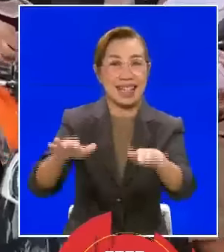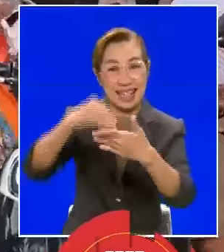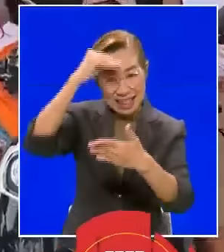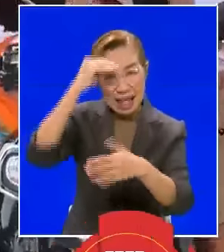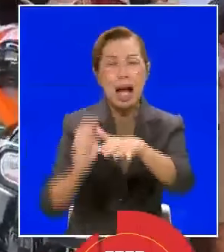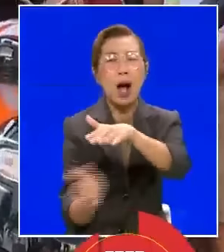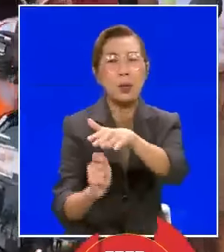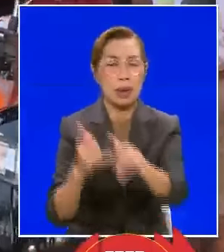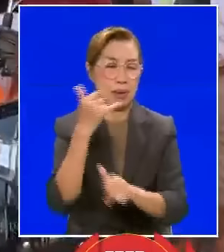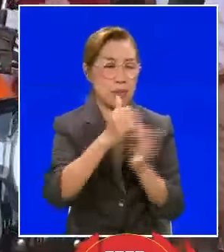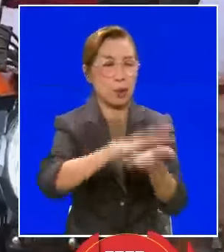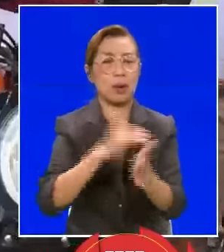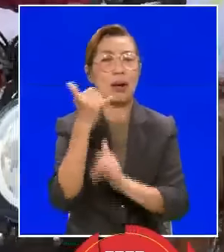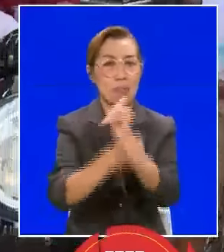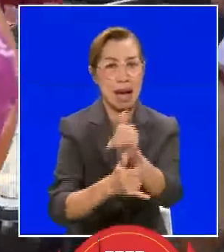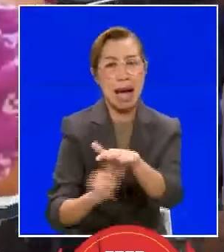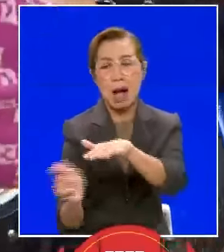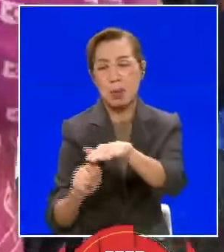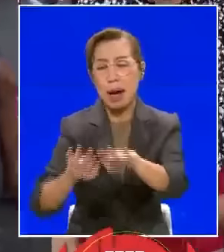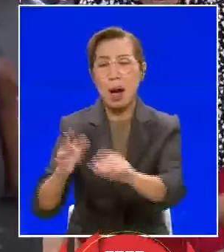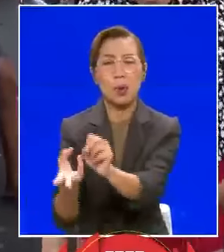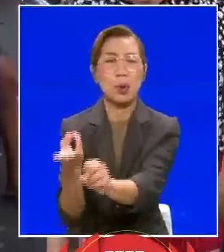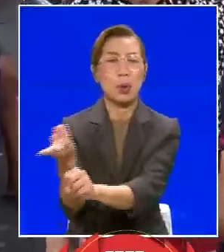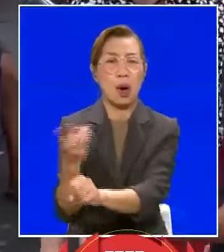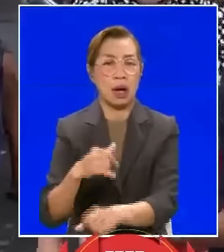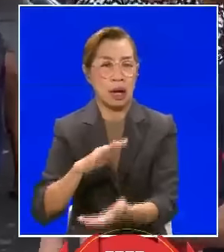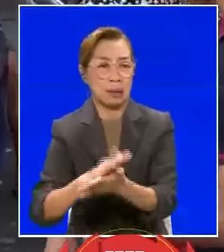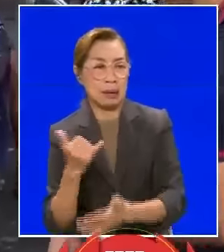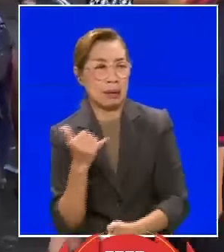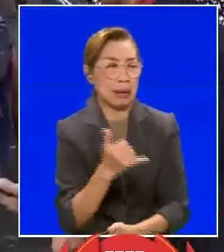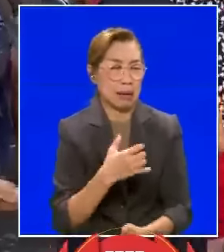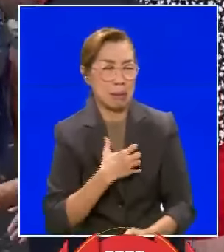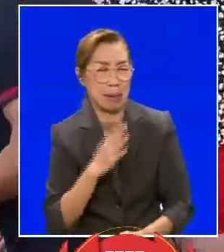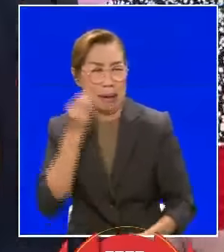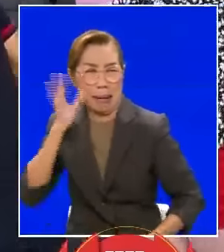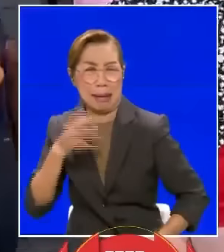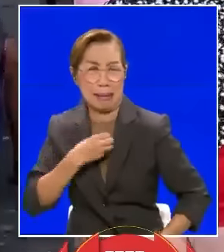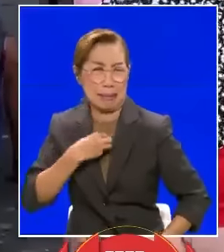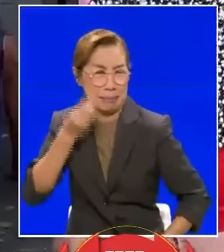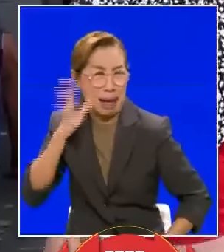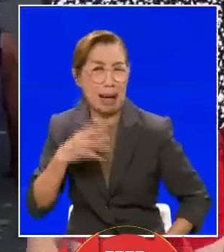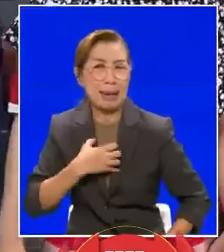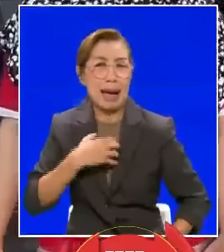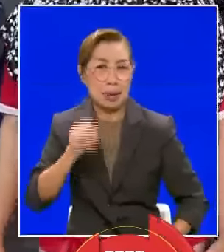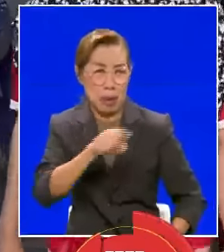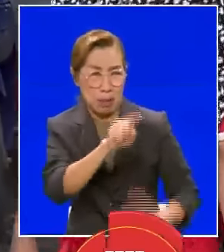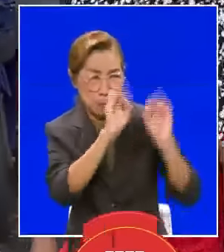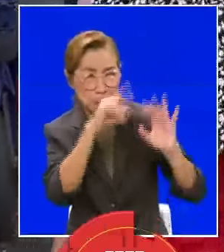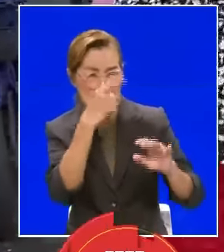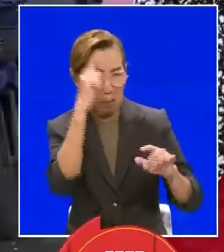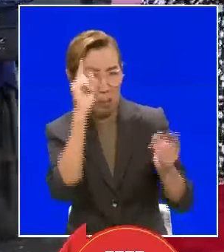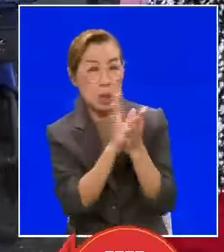วันแรกอ่ะโอ้โหท่านผู้ชมก็ทราบอยู่แล้วนะเด็กอนุบาลมาเรียนวันแรกจะกลับบ้านไม่เอาอยู่กับใครไม่รู้อ่ะก็ต้องแต่งกันแบบ